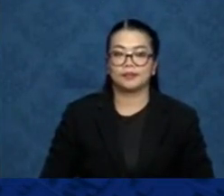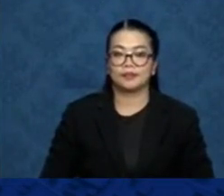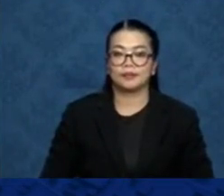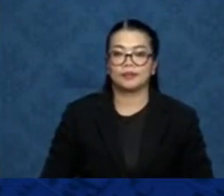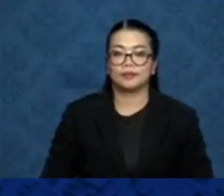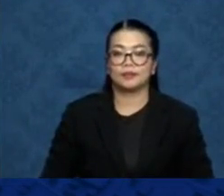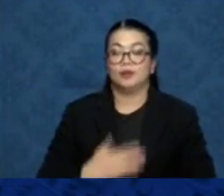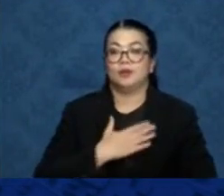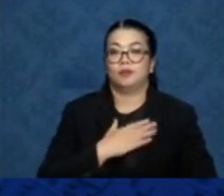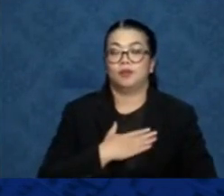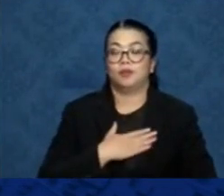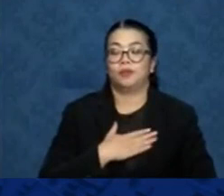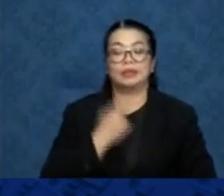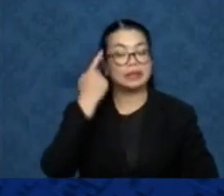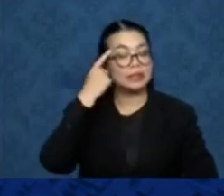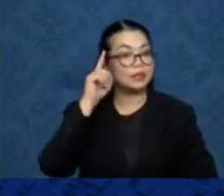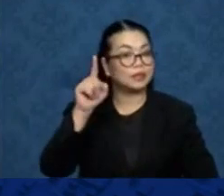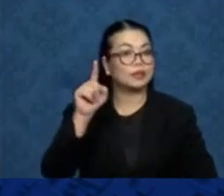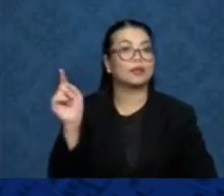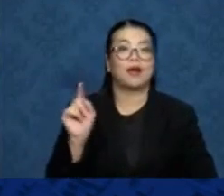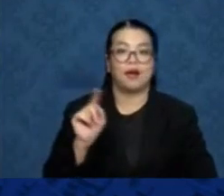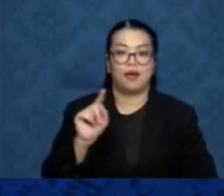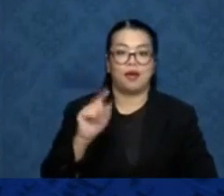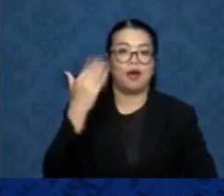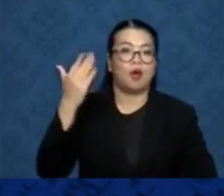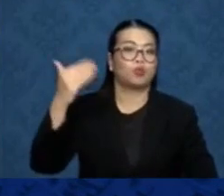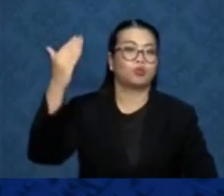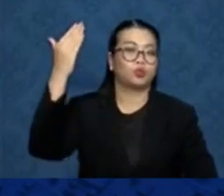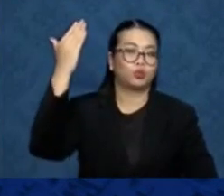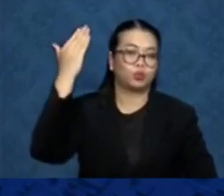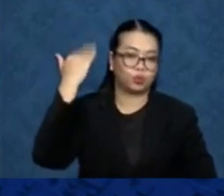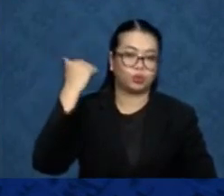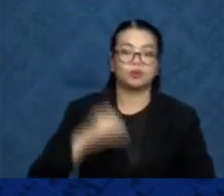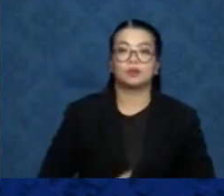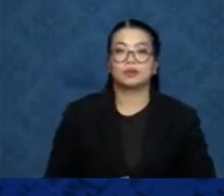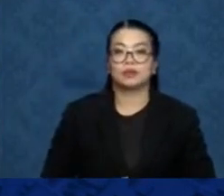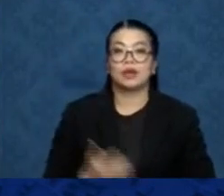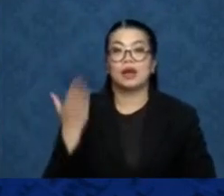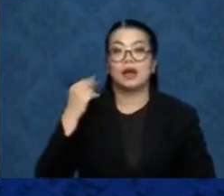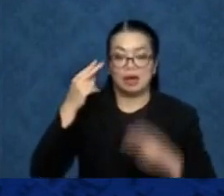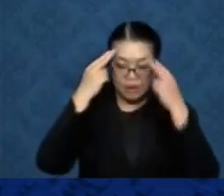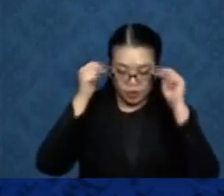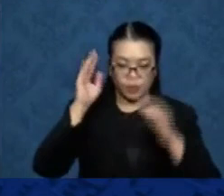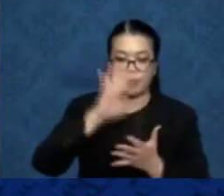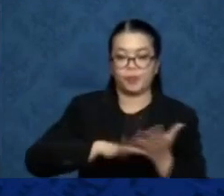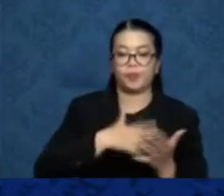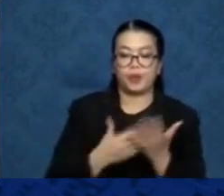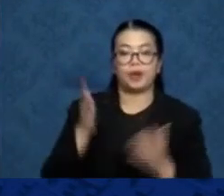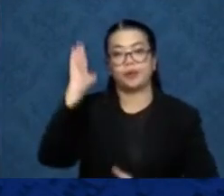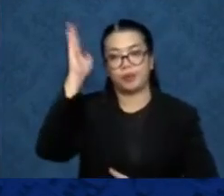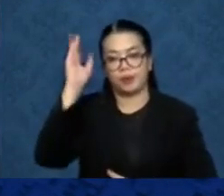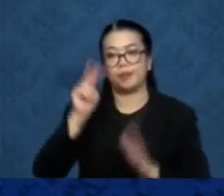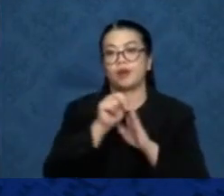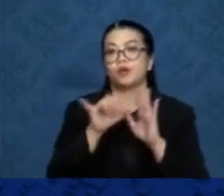อยจับต้องไม่ได้ไม่มียุทธศาสตร์และไม่มีลำดับความสำคัญทั้งที่นายกก็ย้ำว่าเพื่อแก้ปัญหาเนี่ยจะต้องมีกรอบนโยบายเร่งด่วนการ